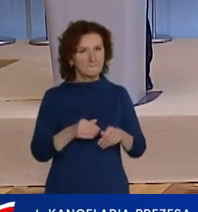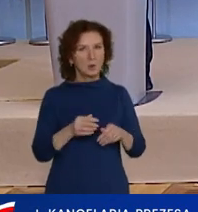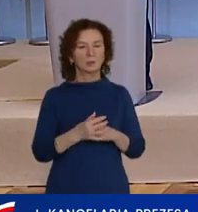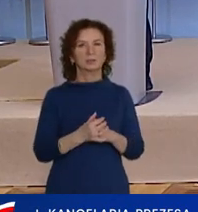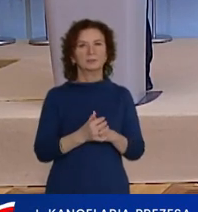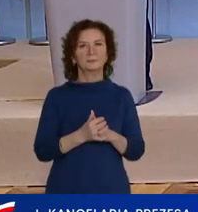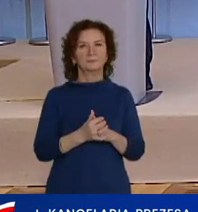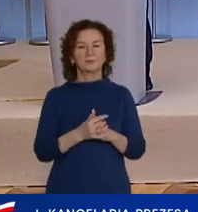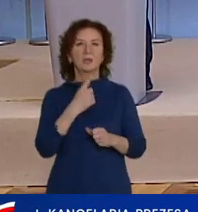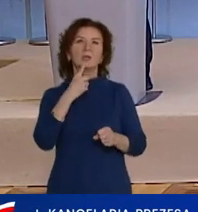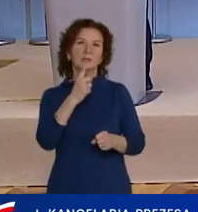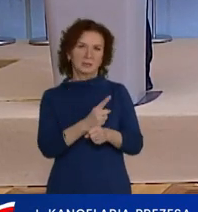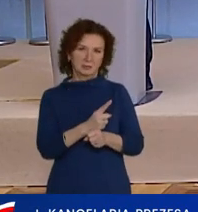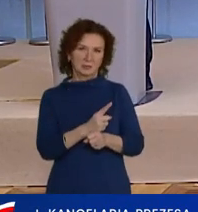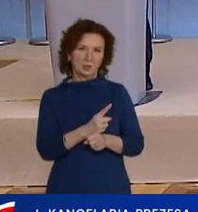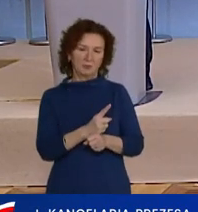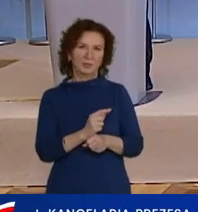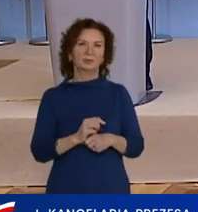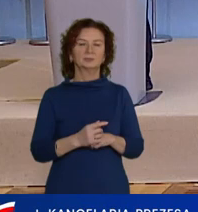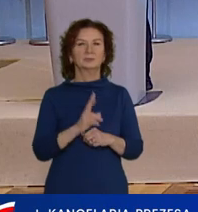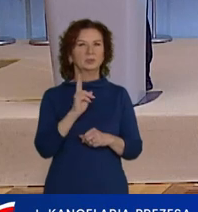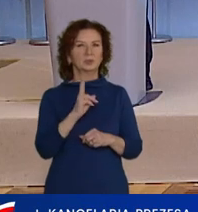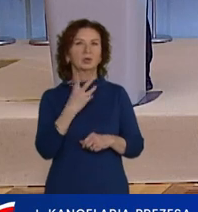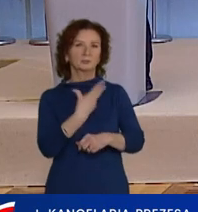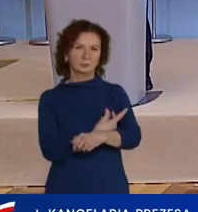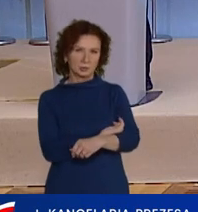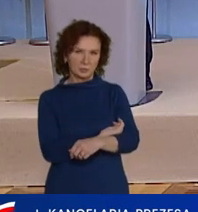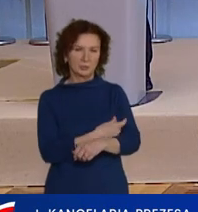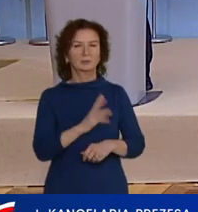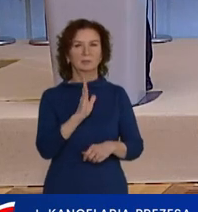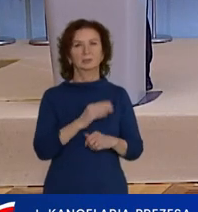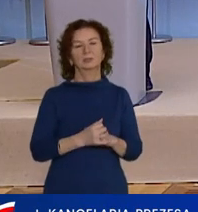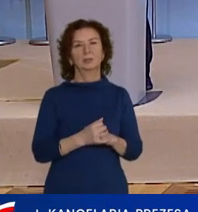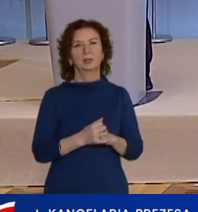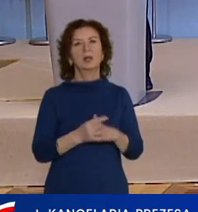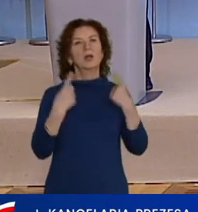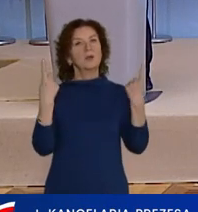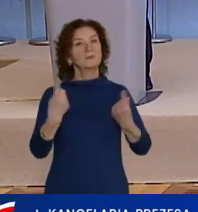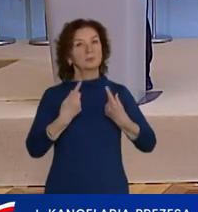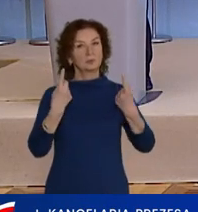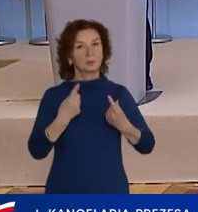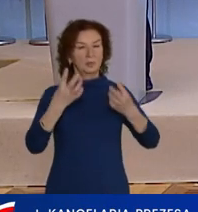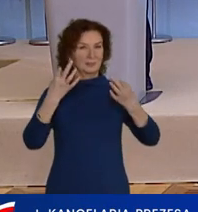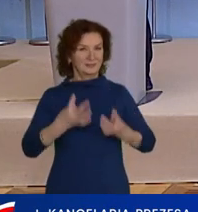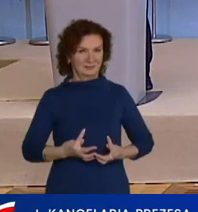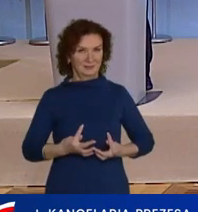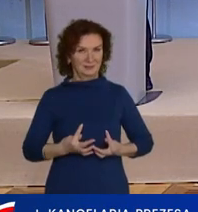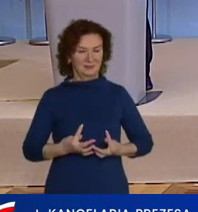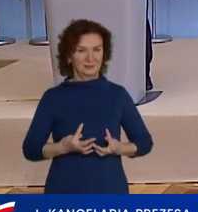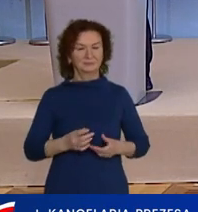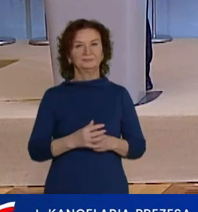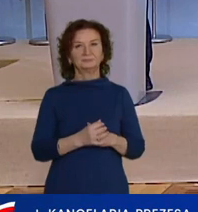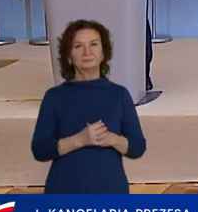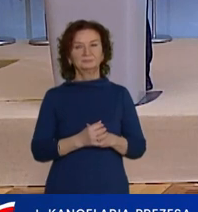przywilej kwalifikowania czy kwalifikacji do szczepienia. W tej sytuacji, w sytuacji, której realnym